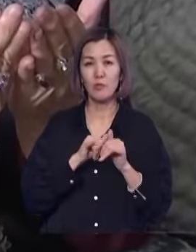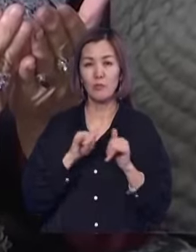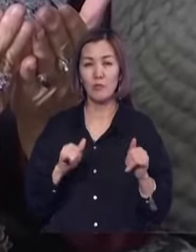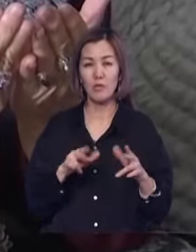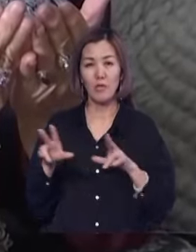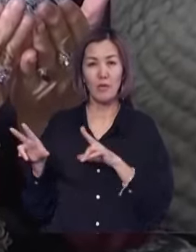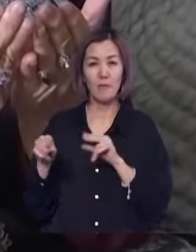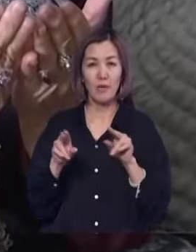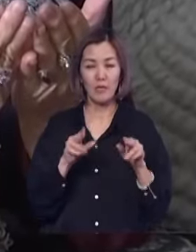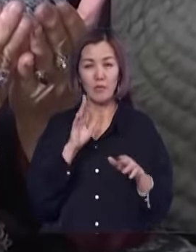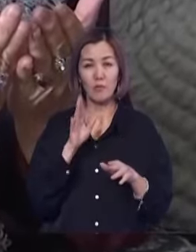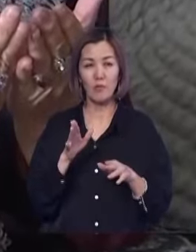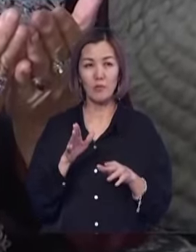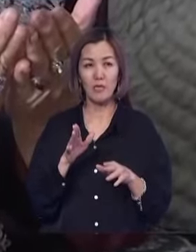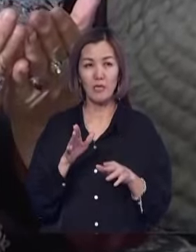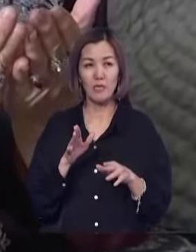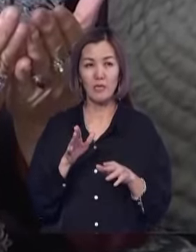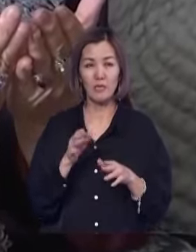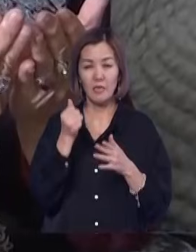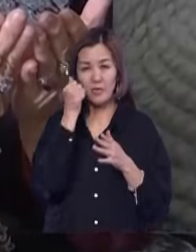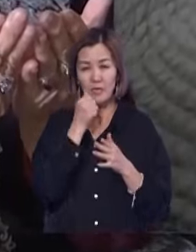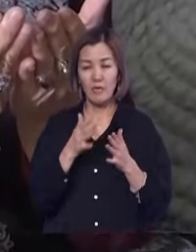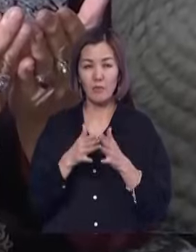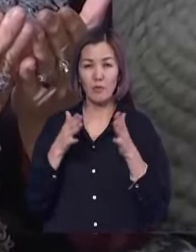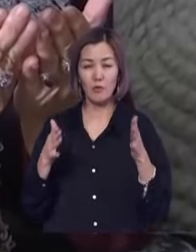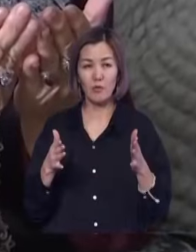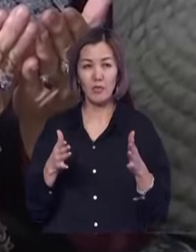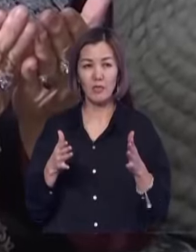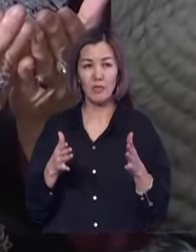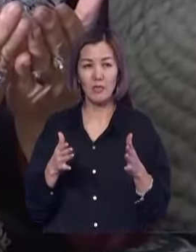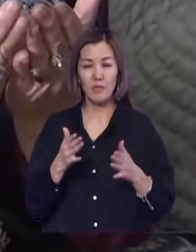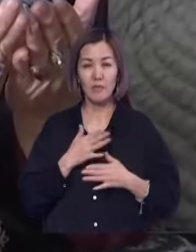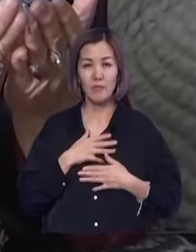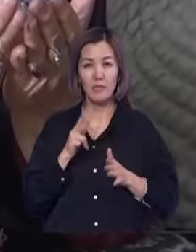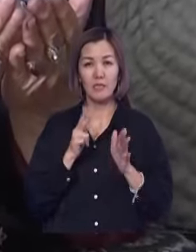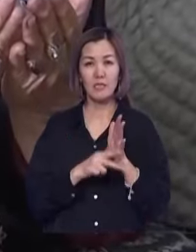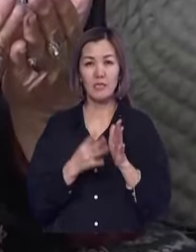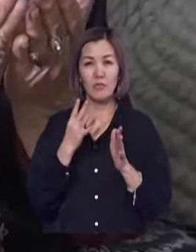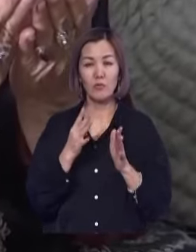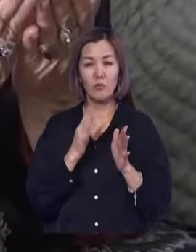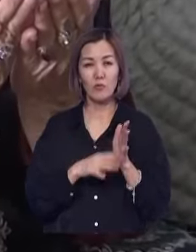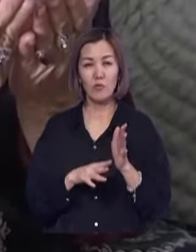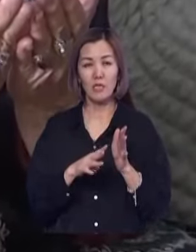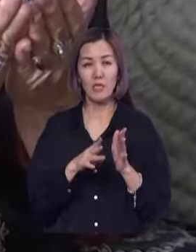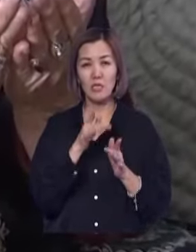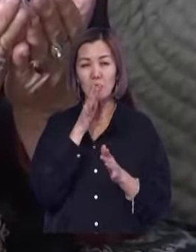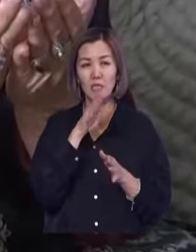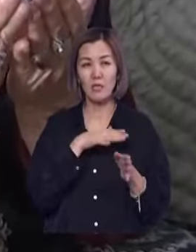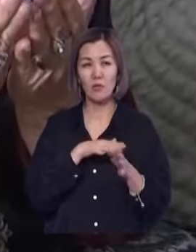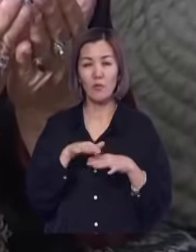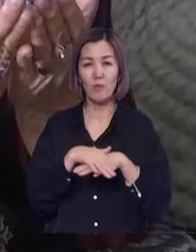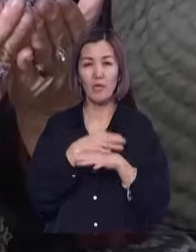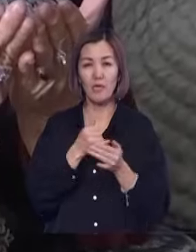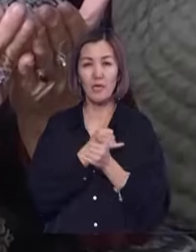бақытты болыңдар. Келгендеріңе рахмет Алла. Мен сияқты 84-90-ға келіп халыққа қызмет